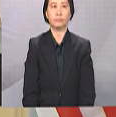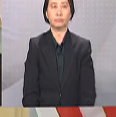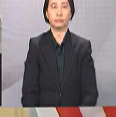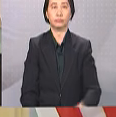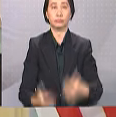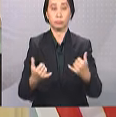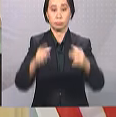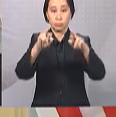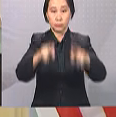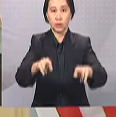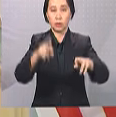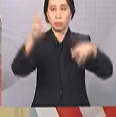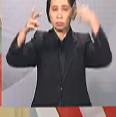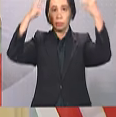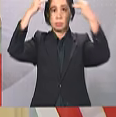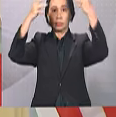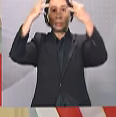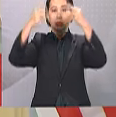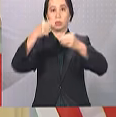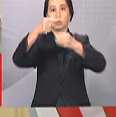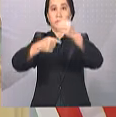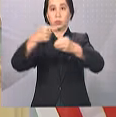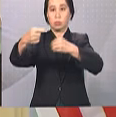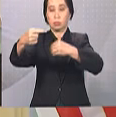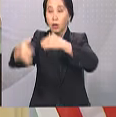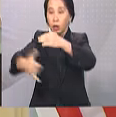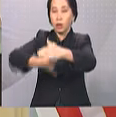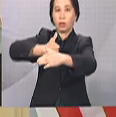kebimbangan rakyat kita adalah tentang kemasukan